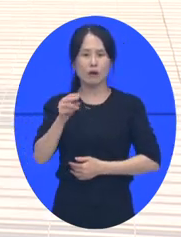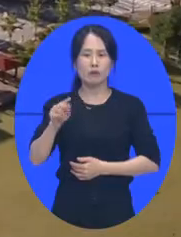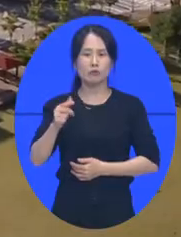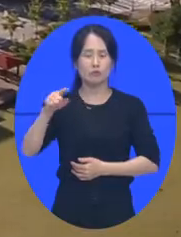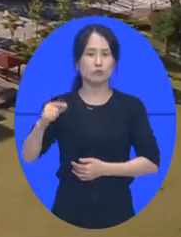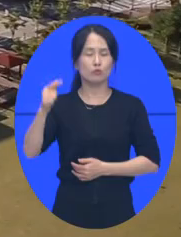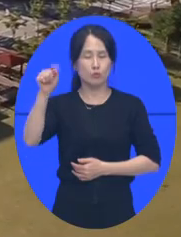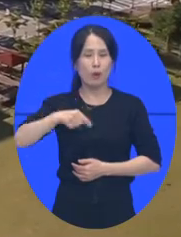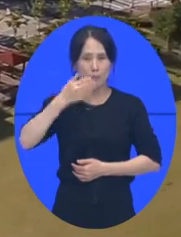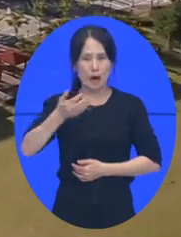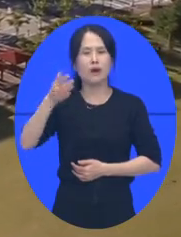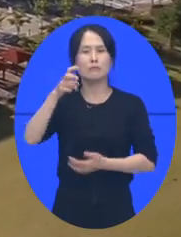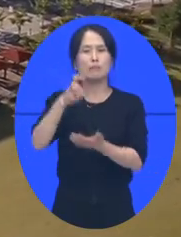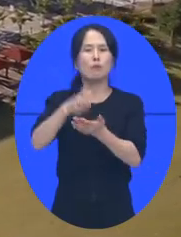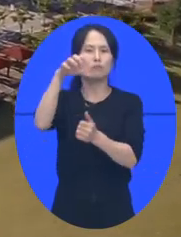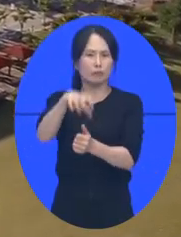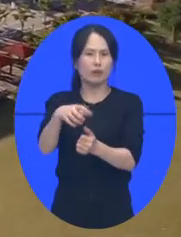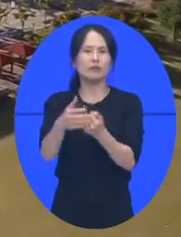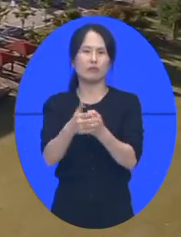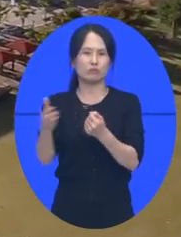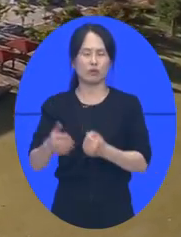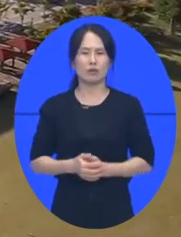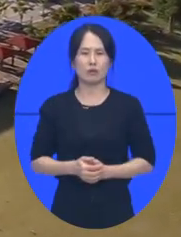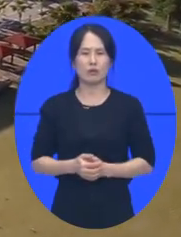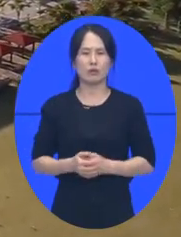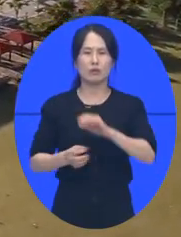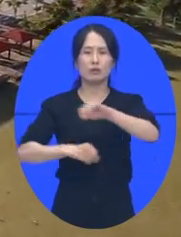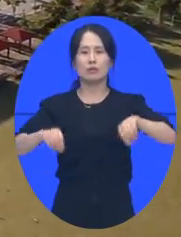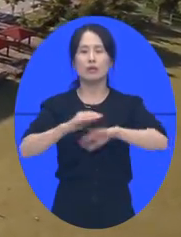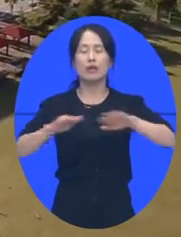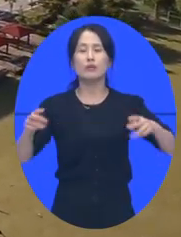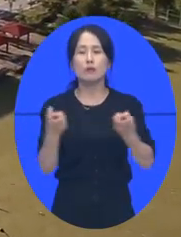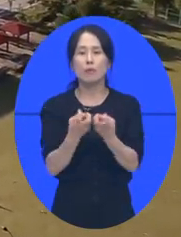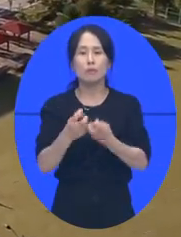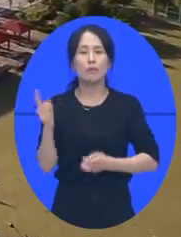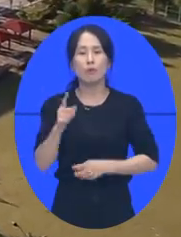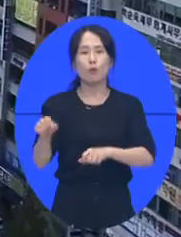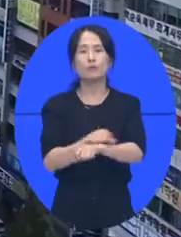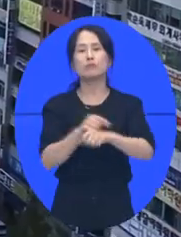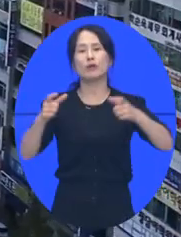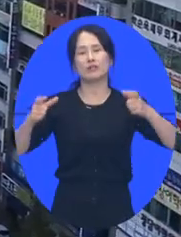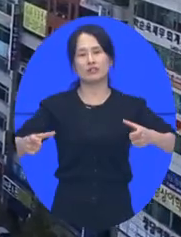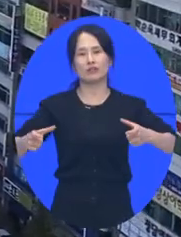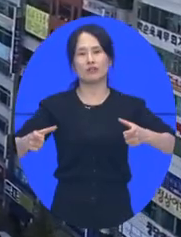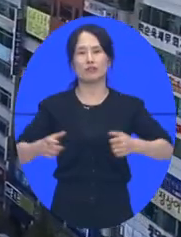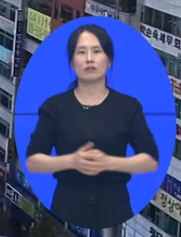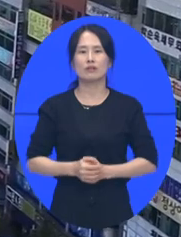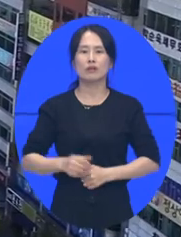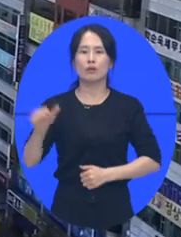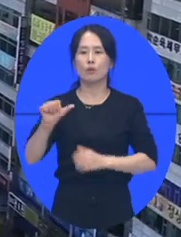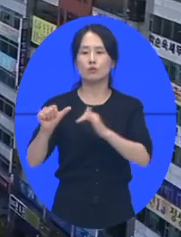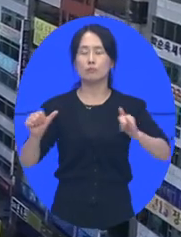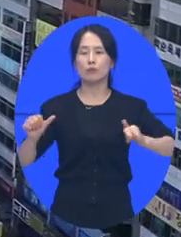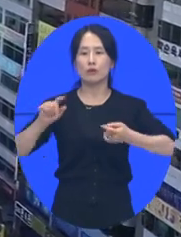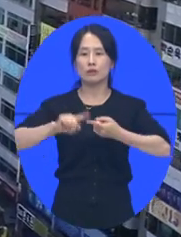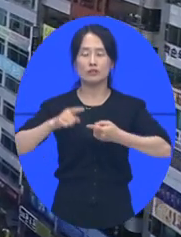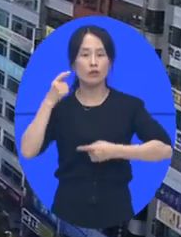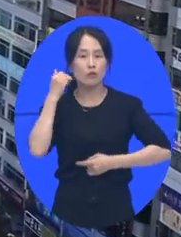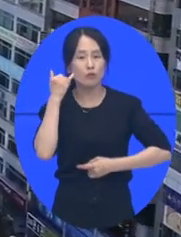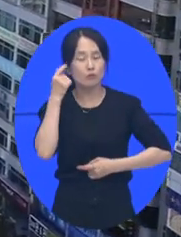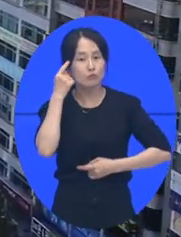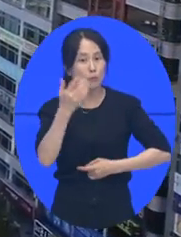때문에 이를 해결할 대안으로 떠오른 게 경기 북부 특별자치도입니다. 5천 명의 도민을 대상으로 조사한